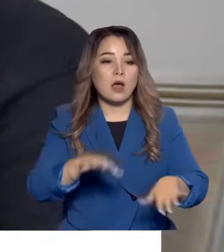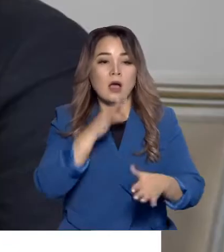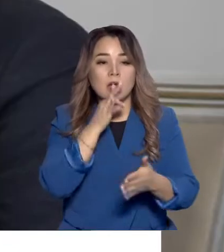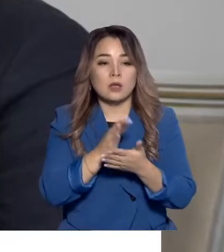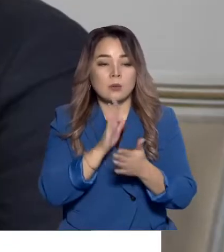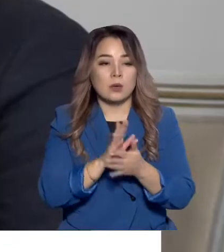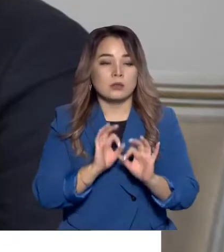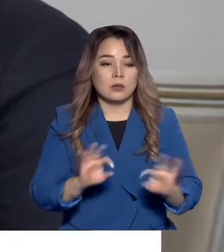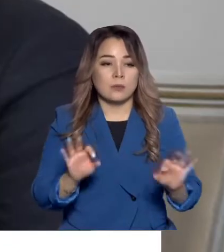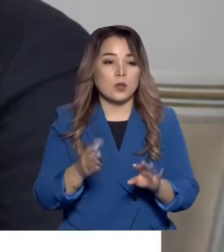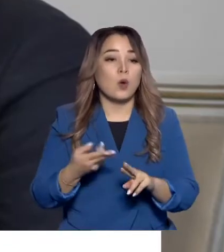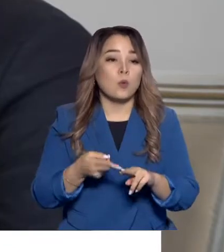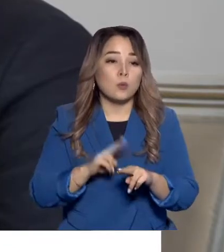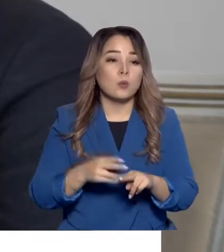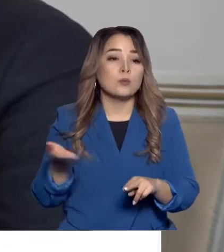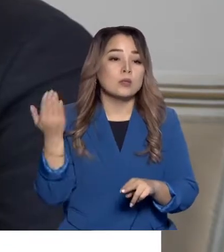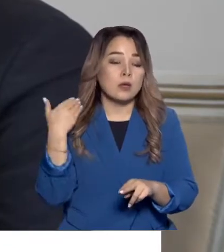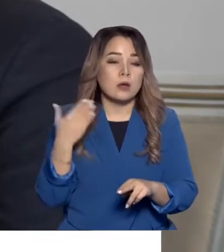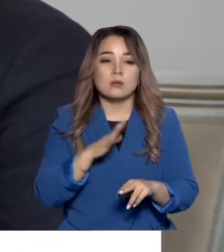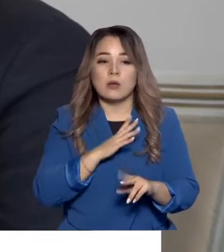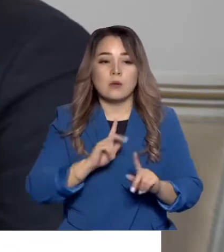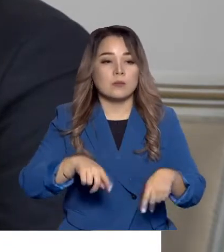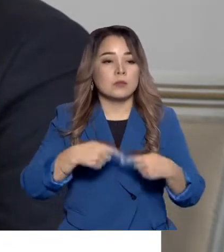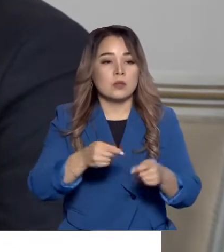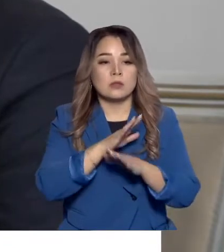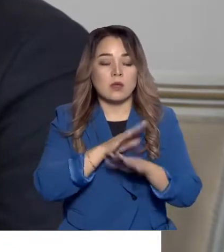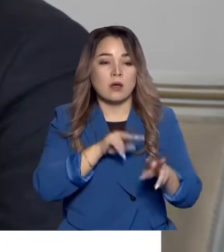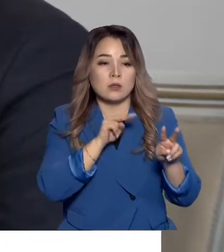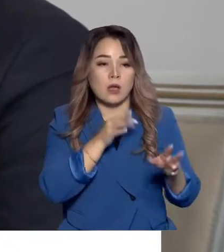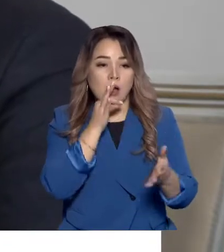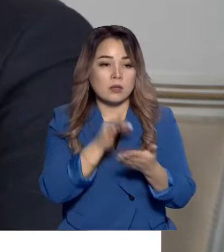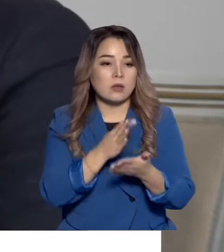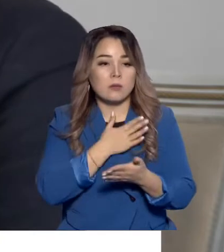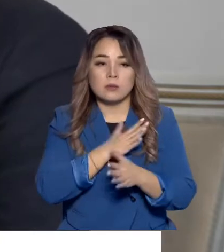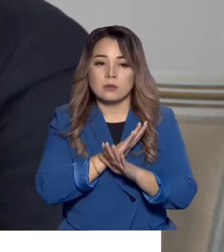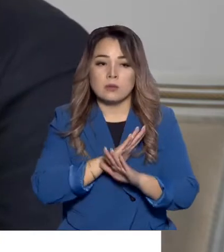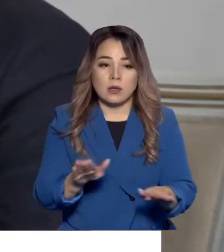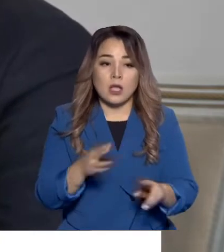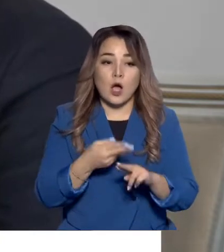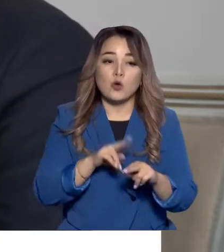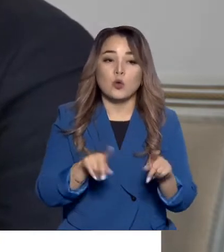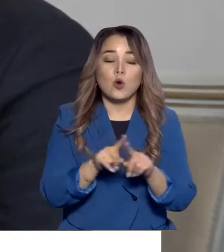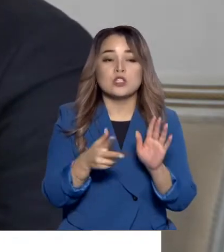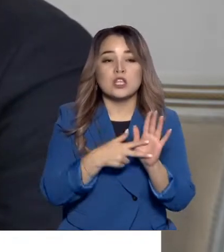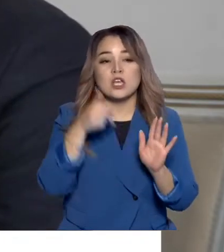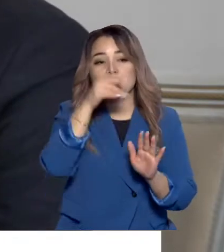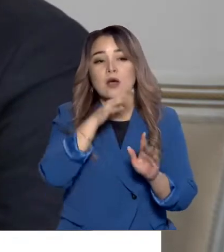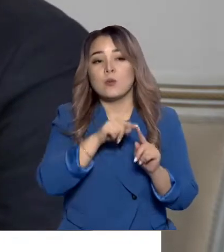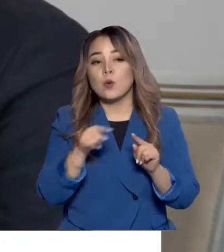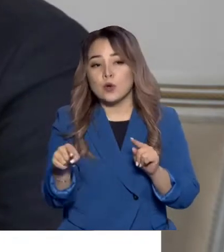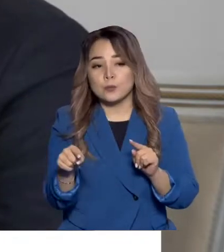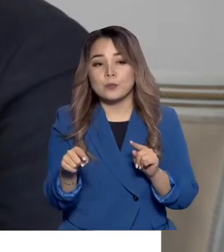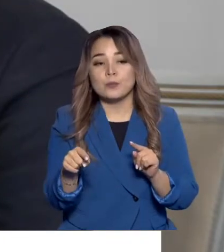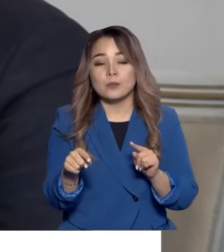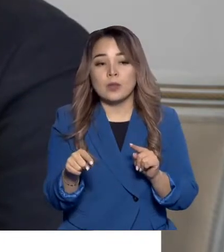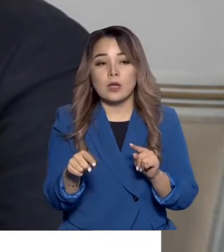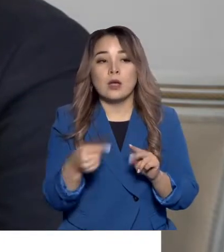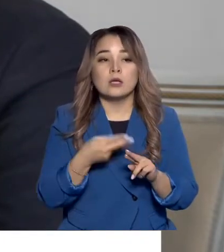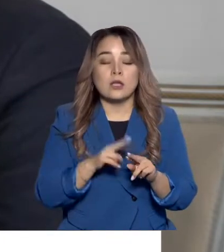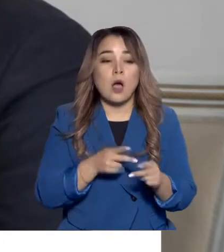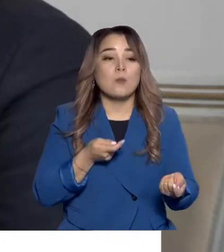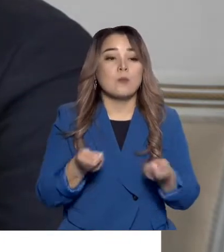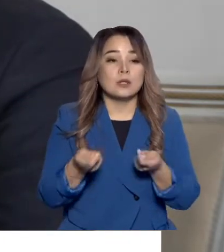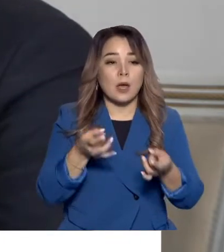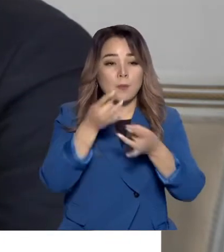otur. Ol kezde belgilenmegen tuğun. Keyin 2008 yıllarıma Madeniyet